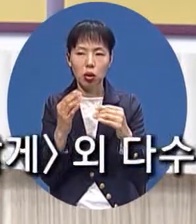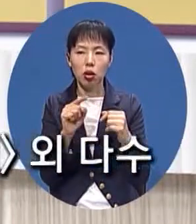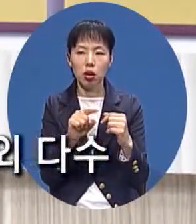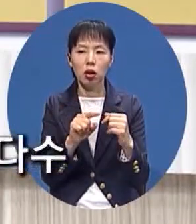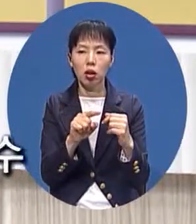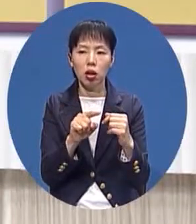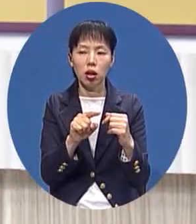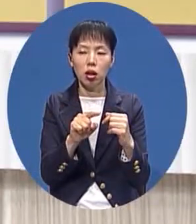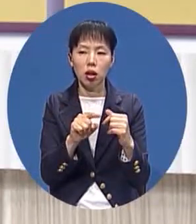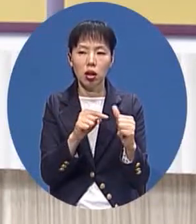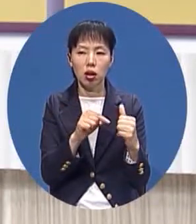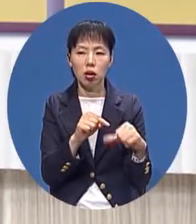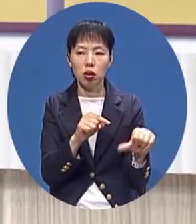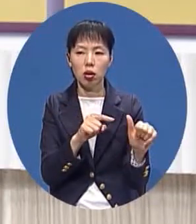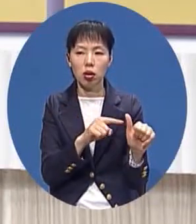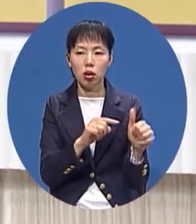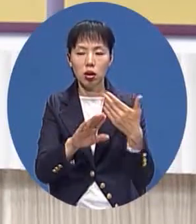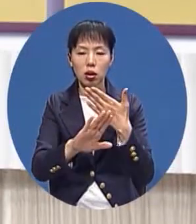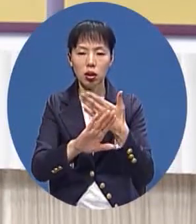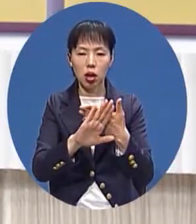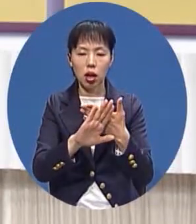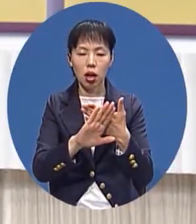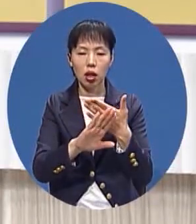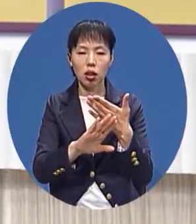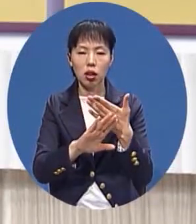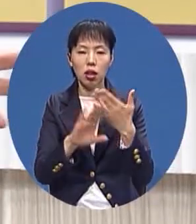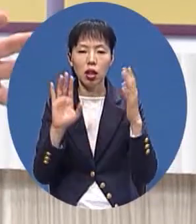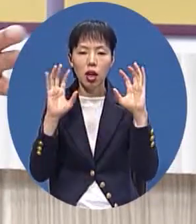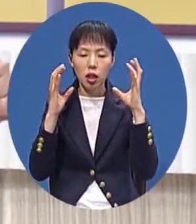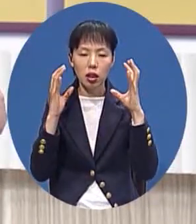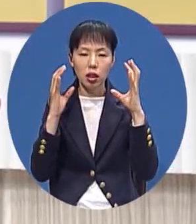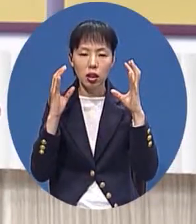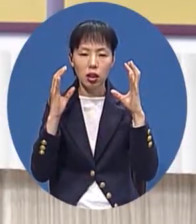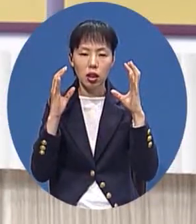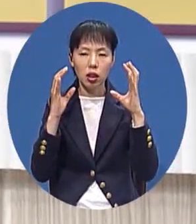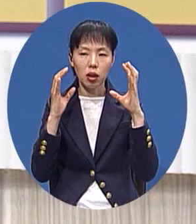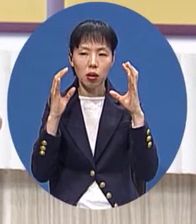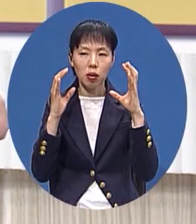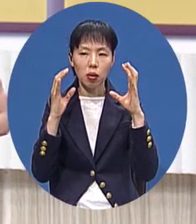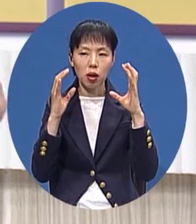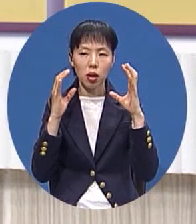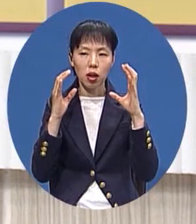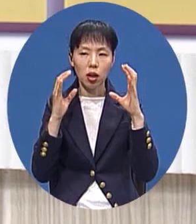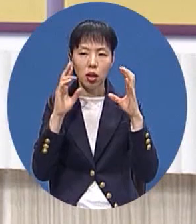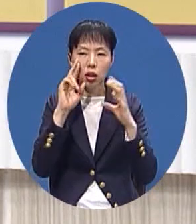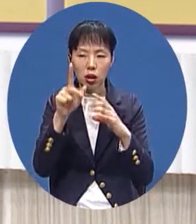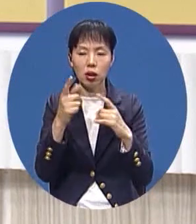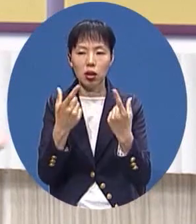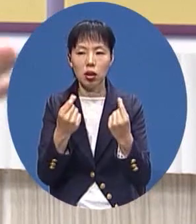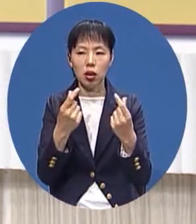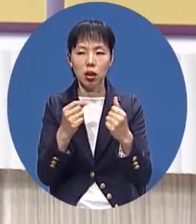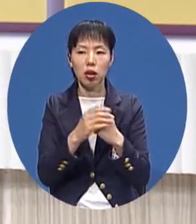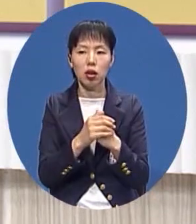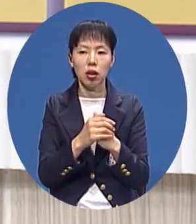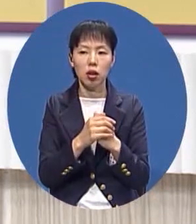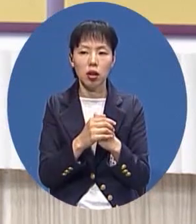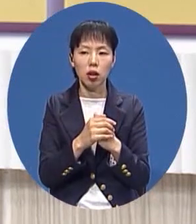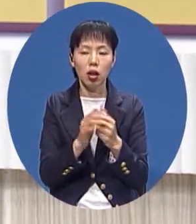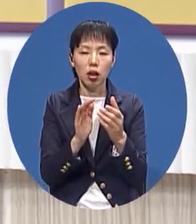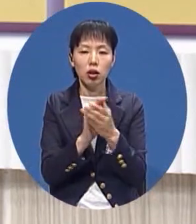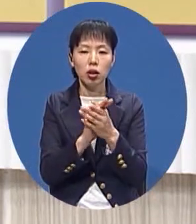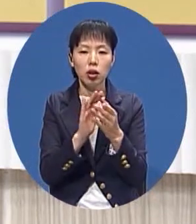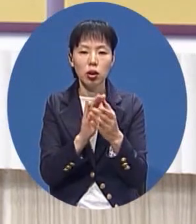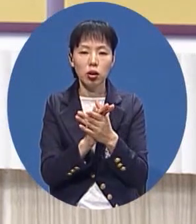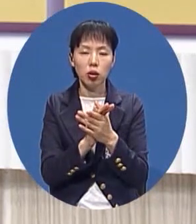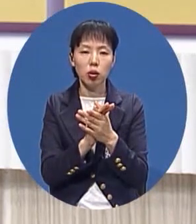부분에서 조금 다른 애들하고 다른 면을 보이는 것 같아요. 27개월에 말을 시작해서 거의 지금 또래에